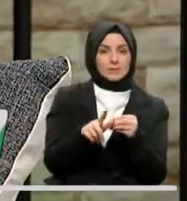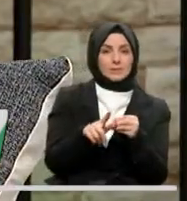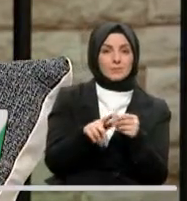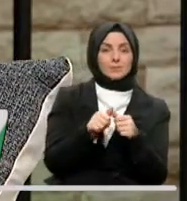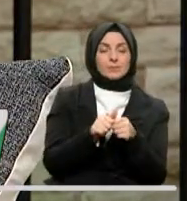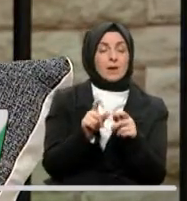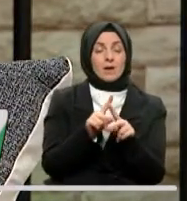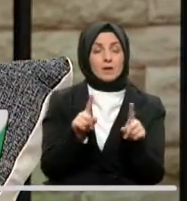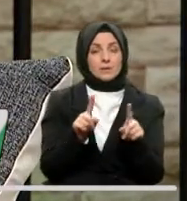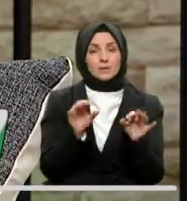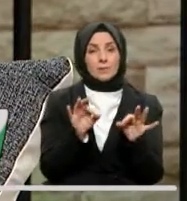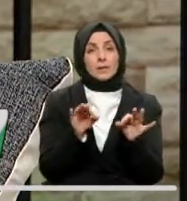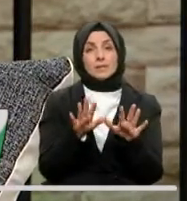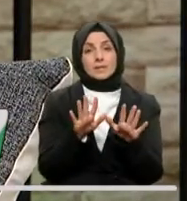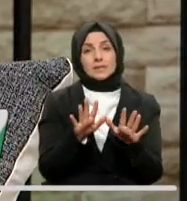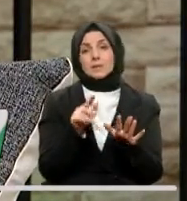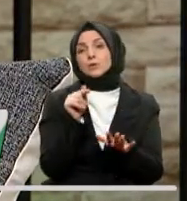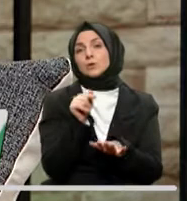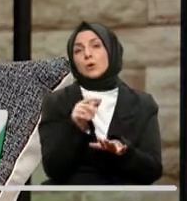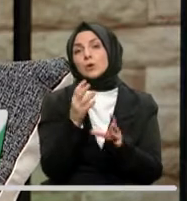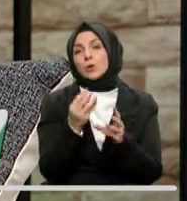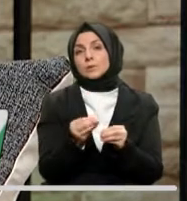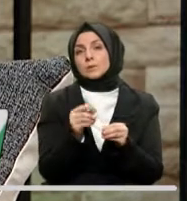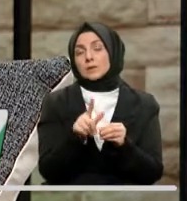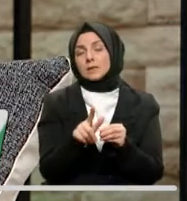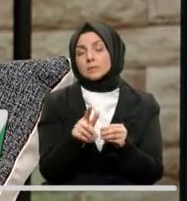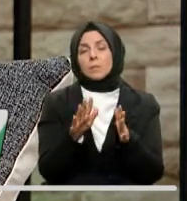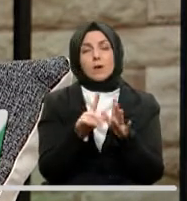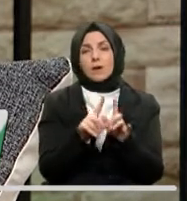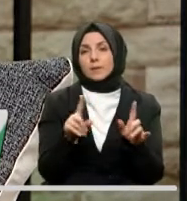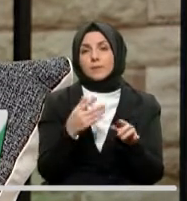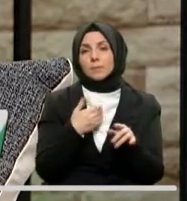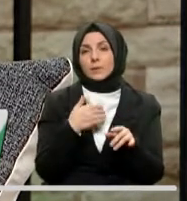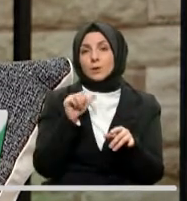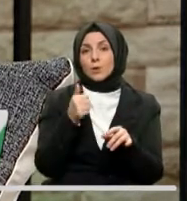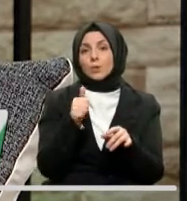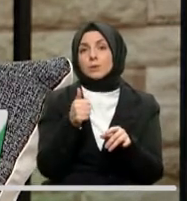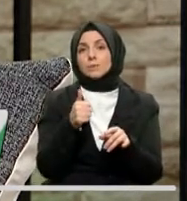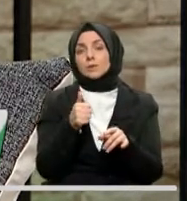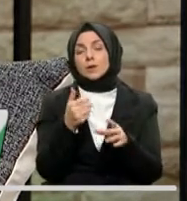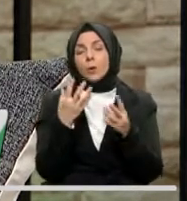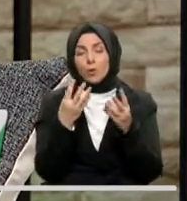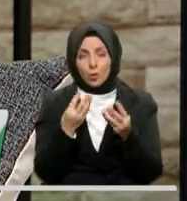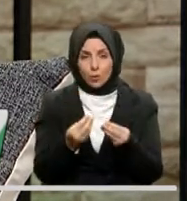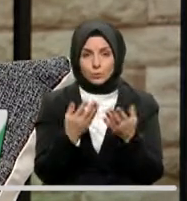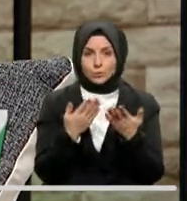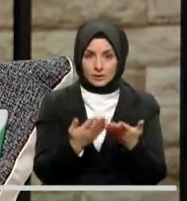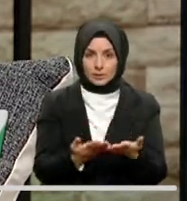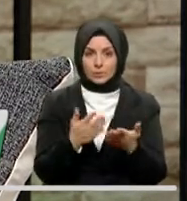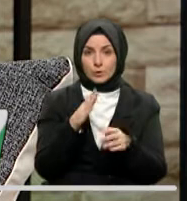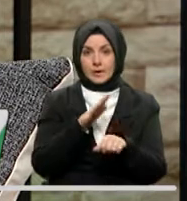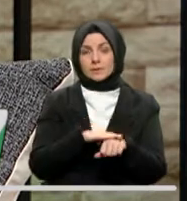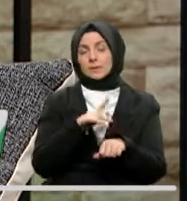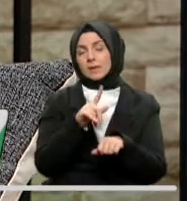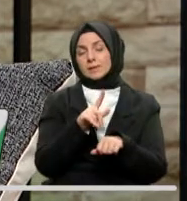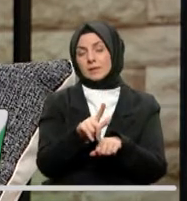zıttı hayır öyle değil de şöyle olan o garson Örneğin de hayır önemsenmediğini için bakmadı değil işlem sırasına koydu önce olmasa